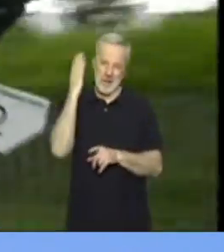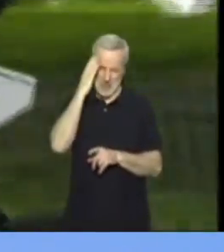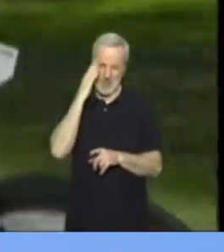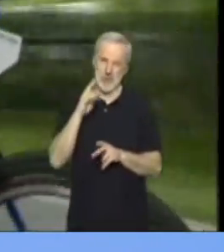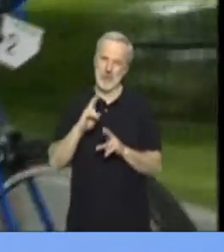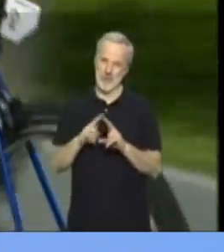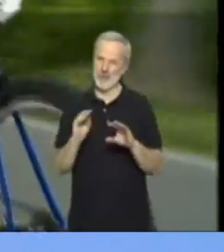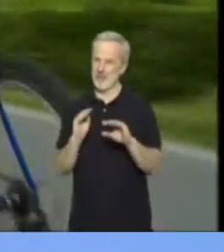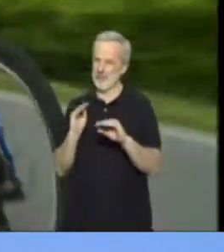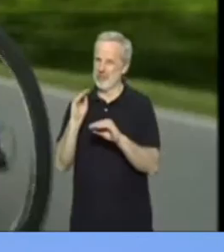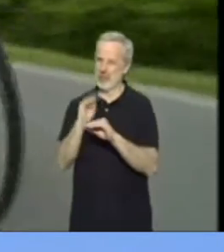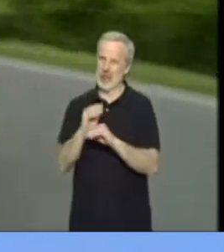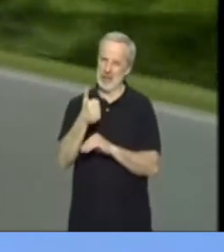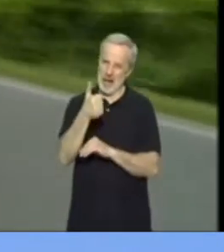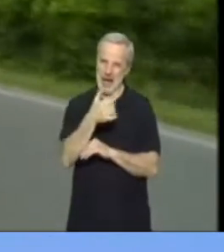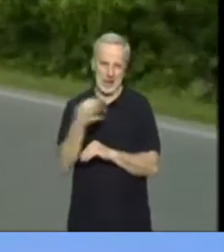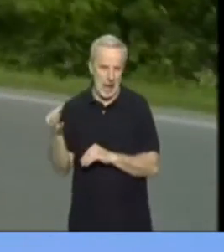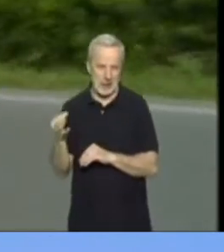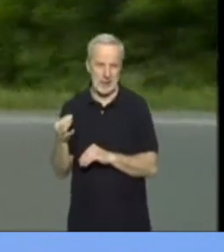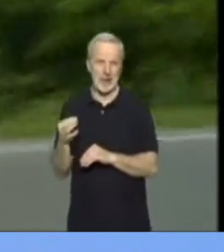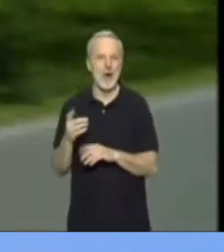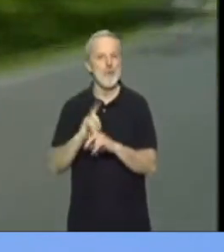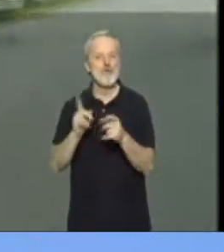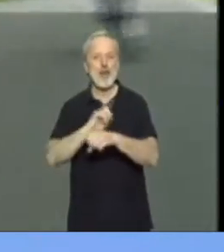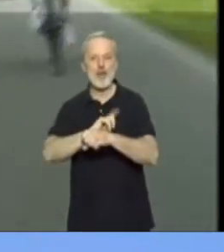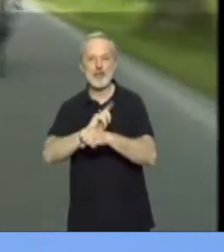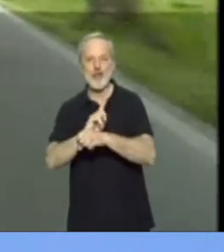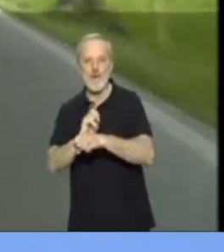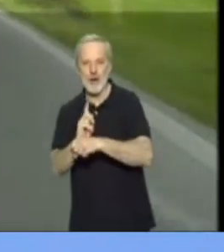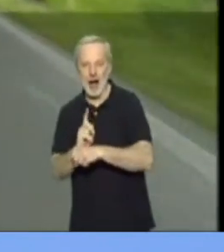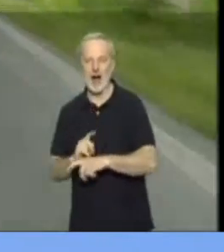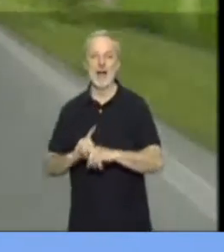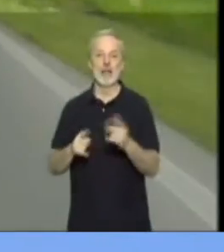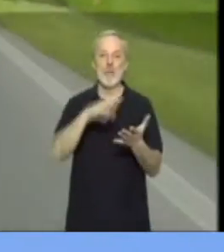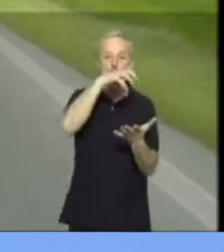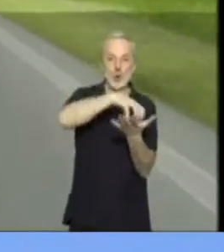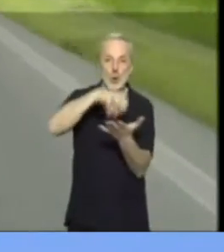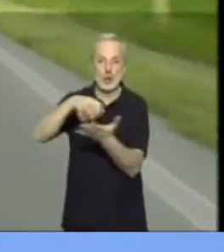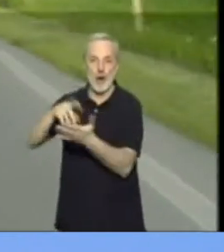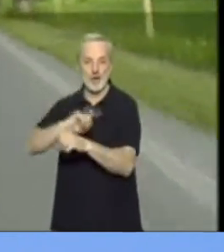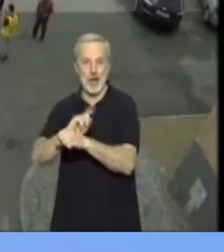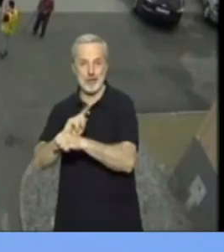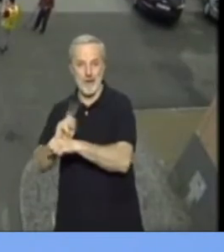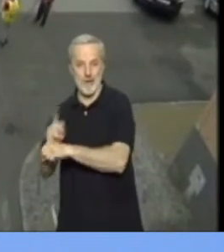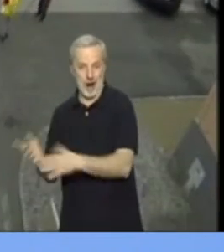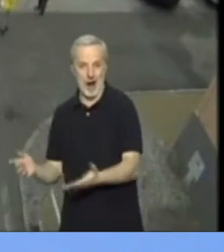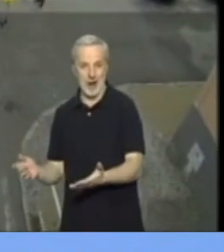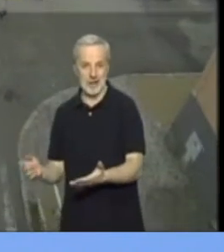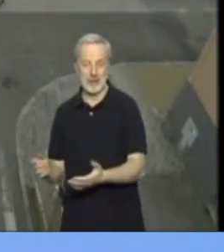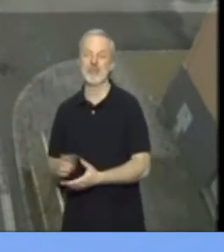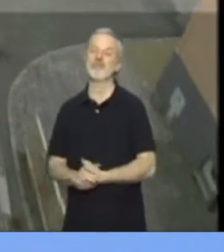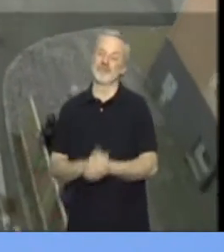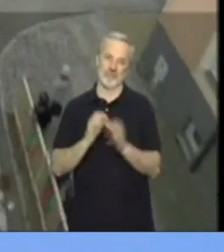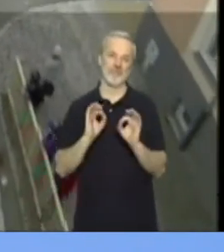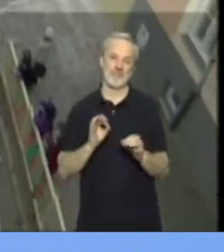možná natáhnout ho o jeden den, přidat třeba časovku nebo časovku družstev. Myslím si, že by to bylo velmi atraktivní. To jsem se chtěl zeptat, právě třeba